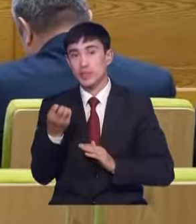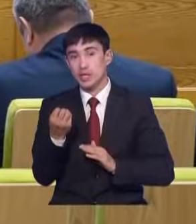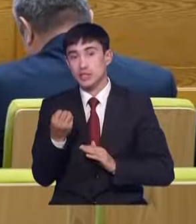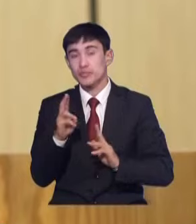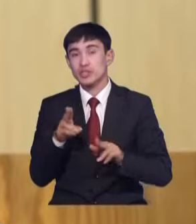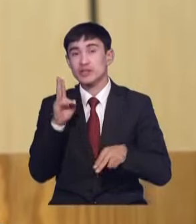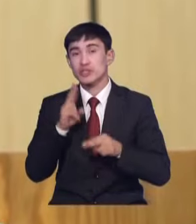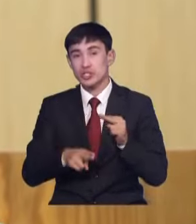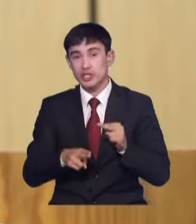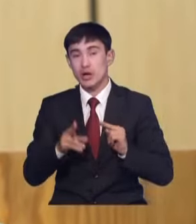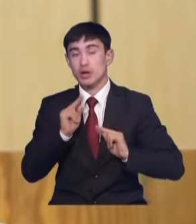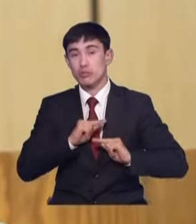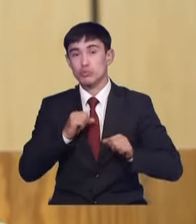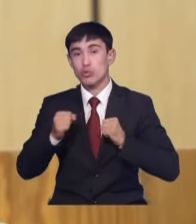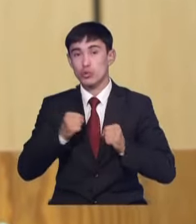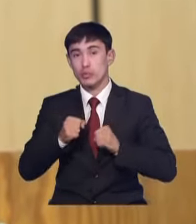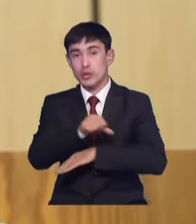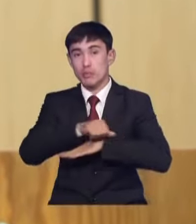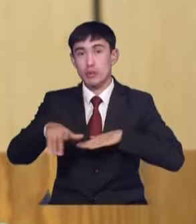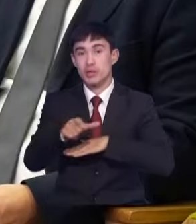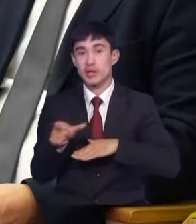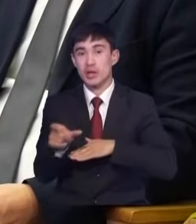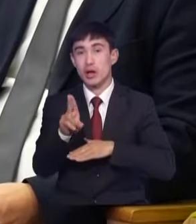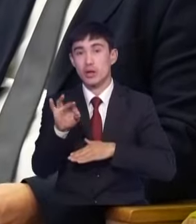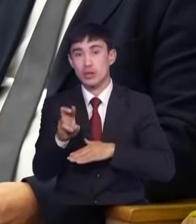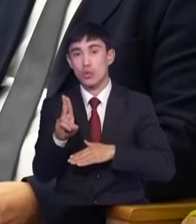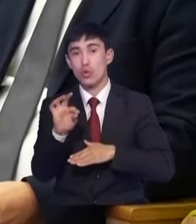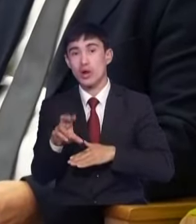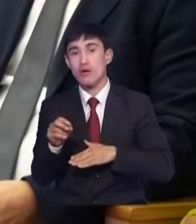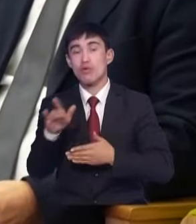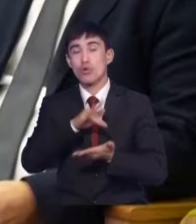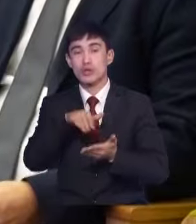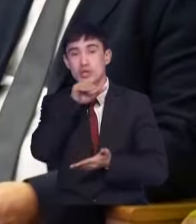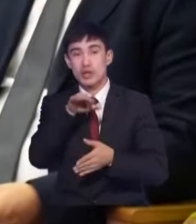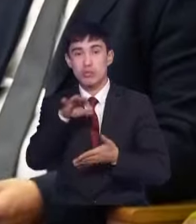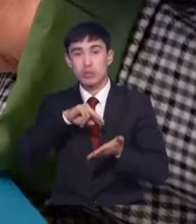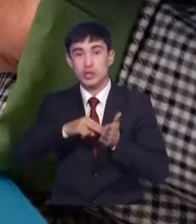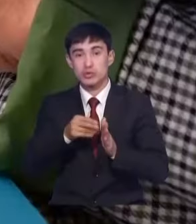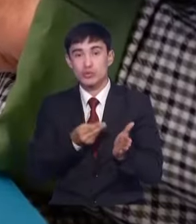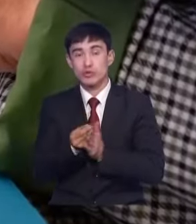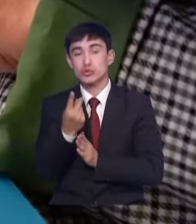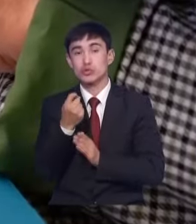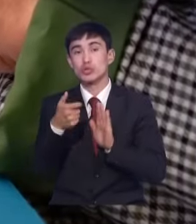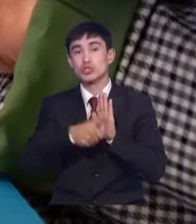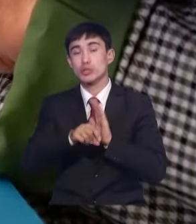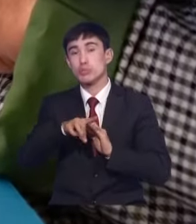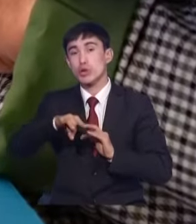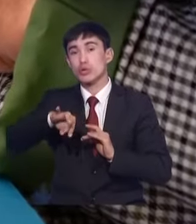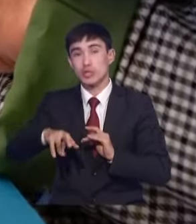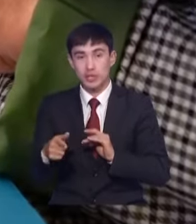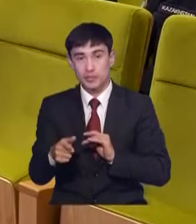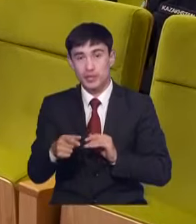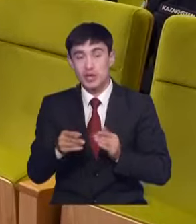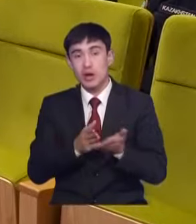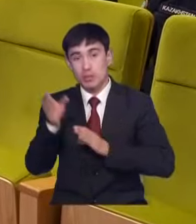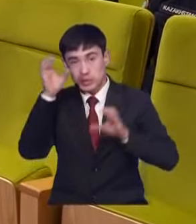так для завершения работ по укреплению побережья рек Каратал и кура в городе Текели планируется выделить 160 млн тенге